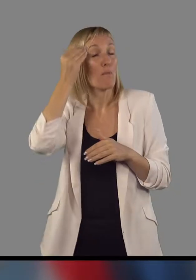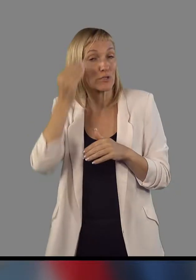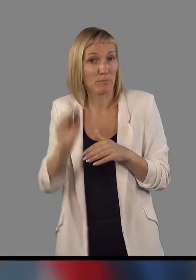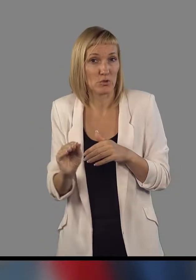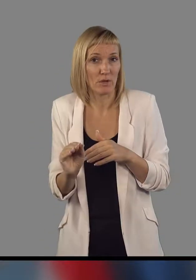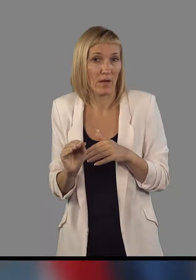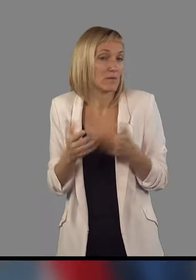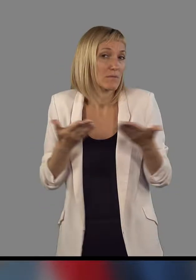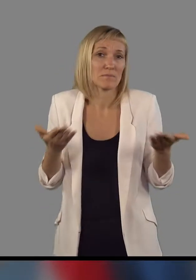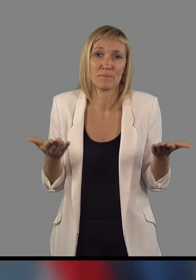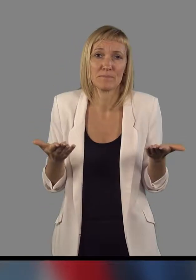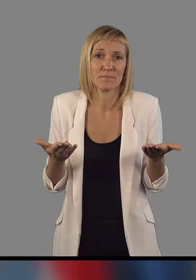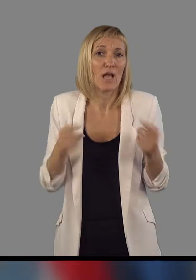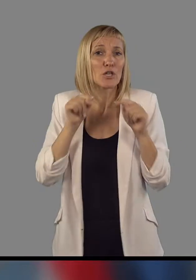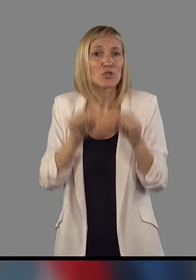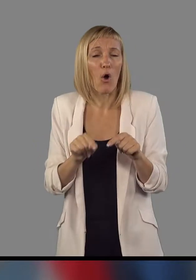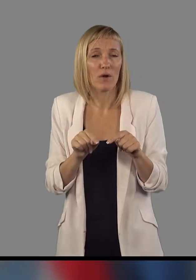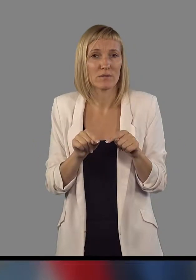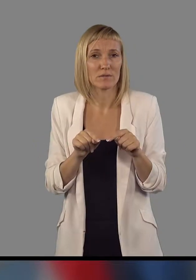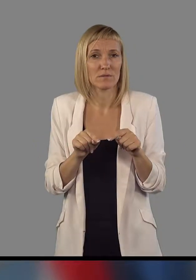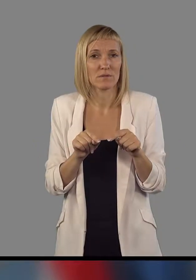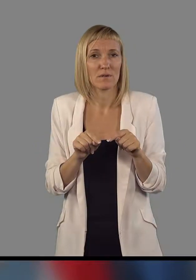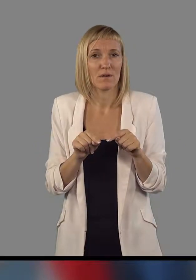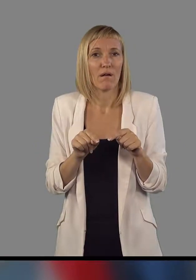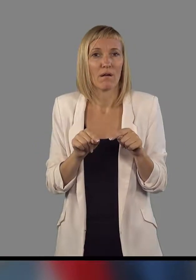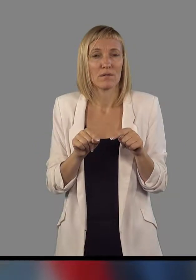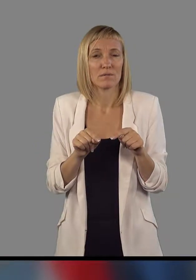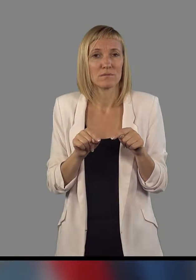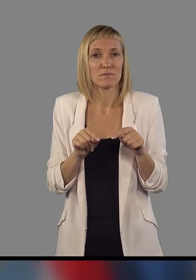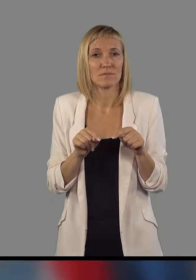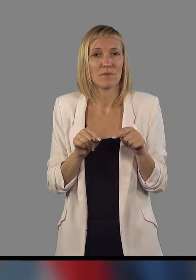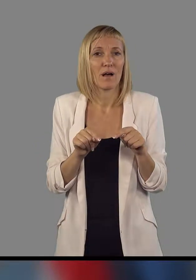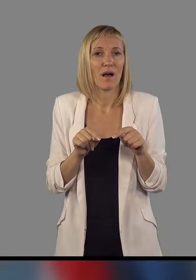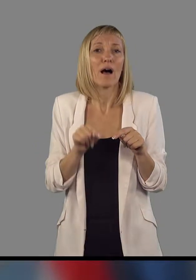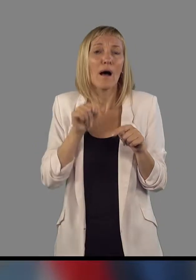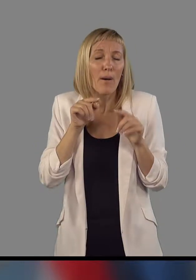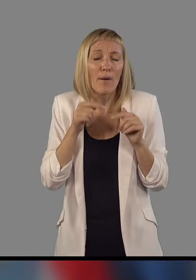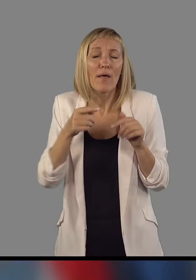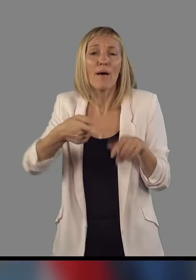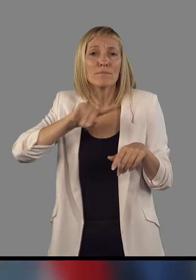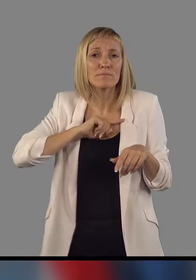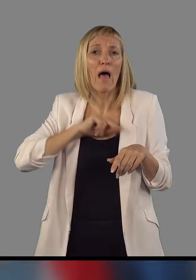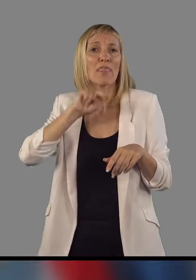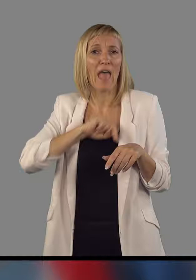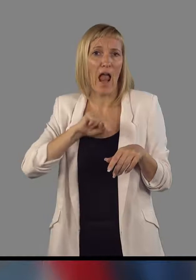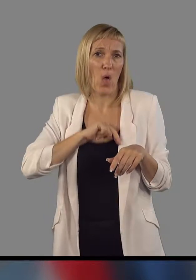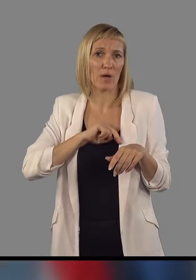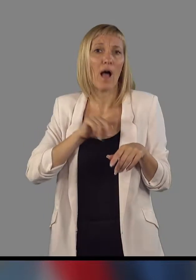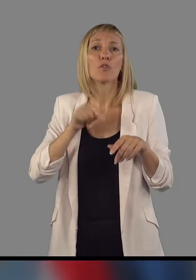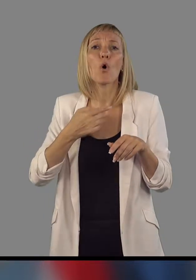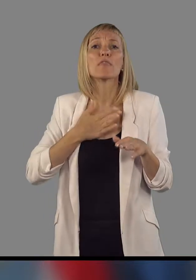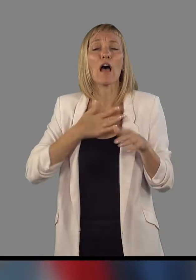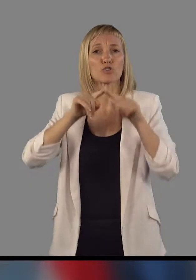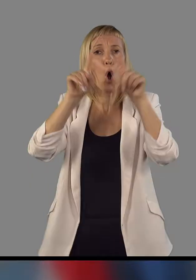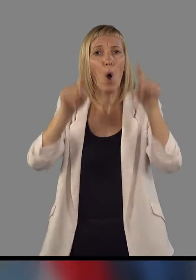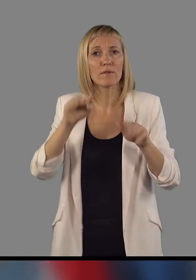ga moramo spoštovati in seveda to nam pač narekuje, da se teh okvirov držimo, pa smo pa